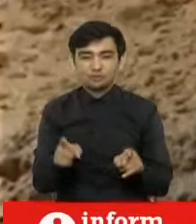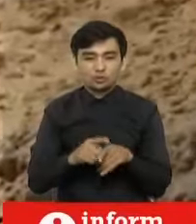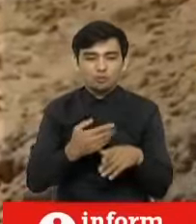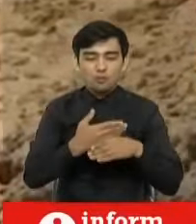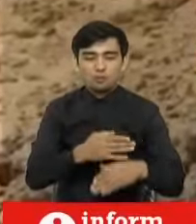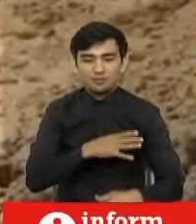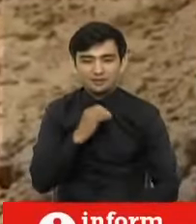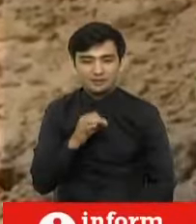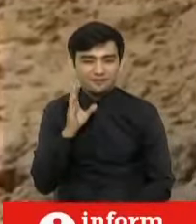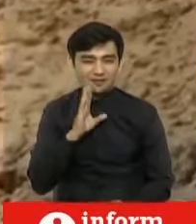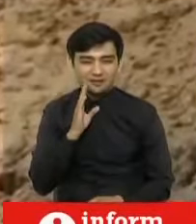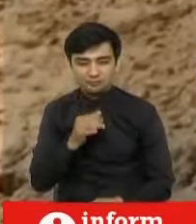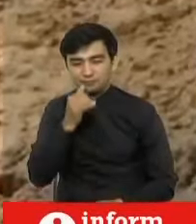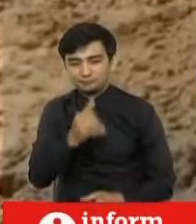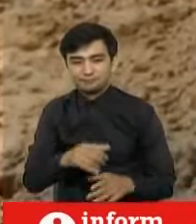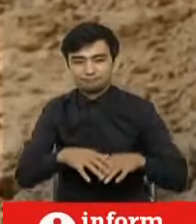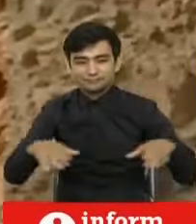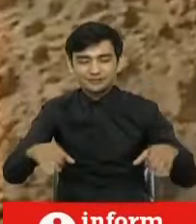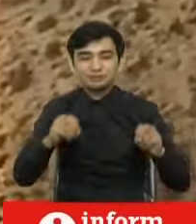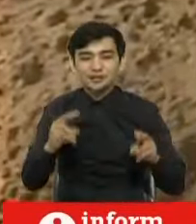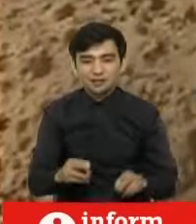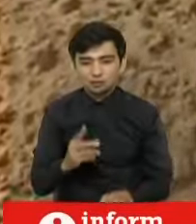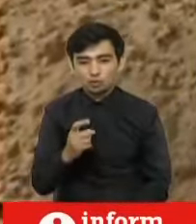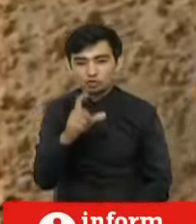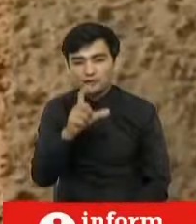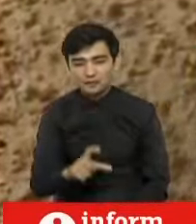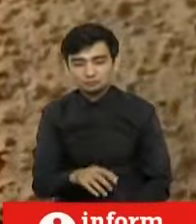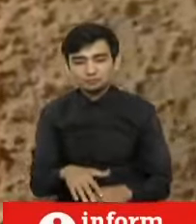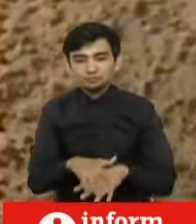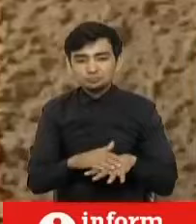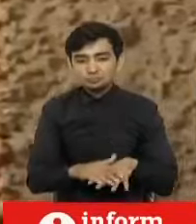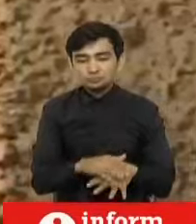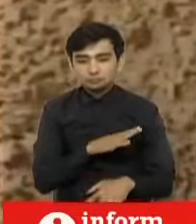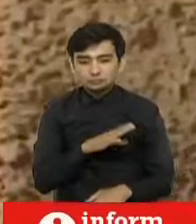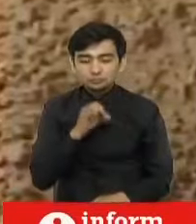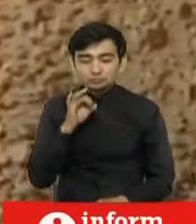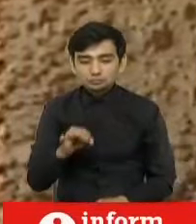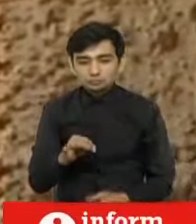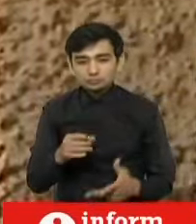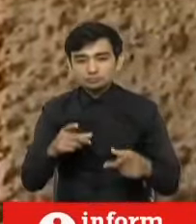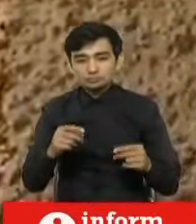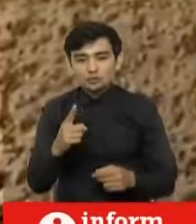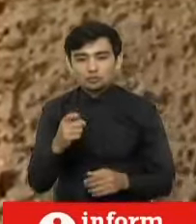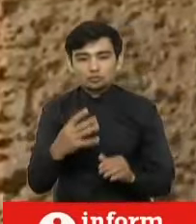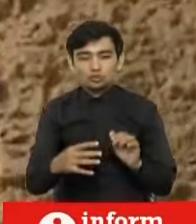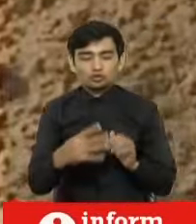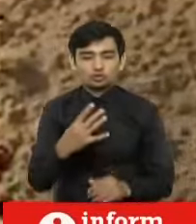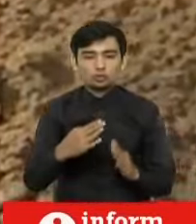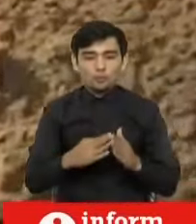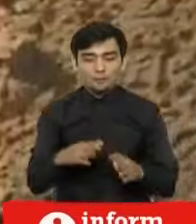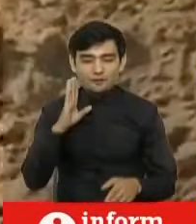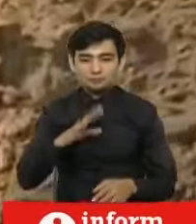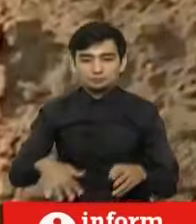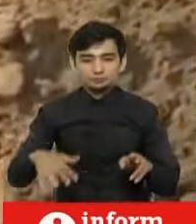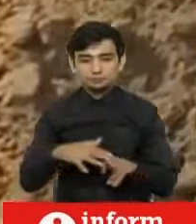берегоукрепительных работах задействованы 100 человек. В районе, где сохраняется паводкоопасная ситуация, затоплено 144 дома. Два